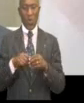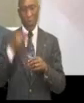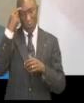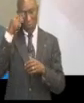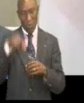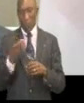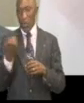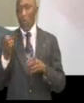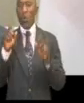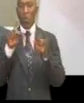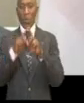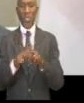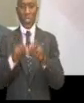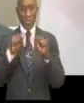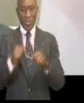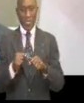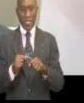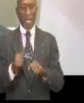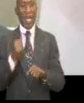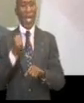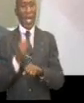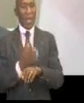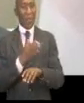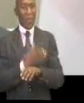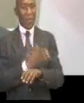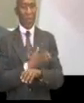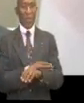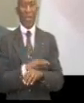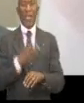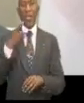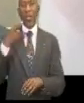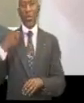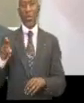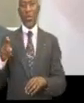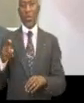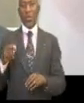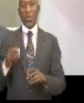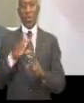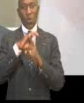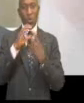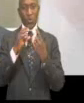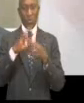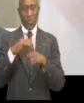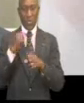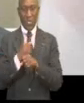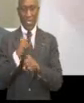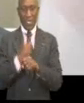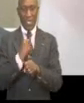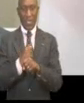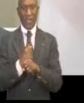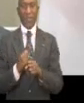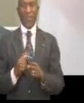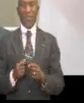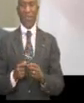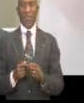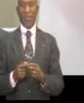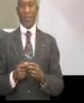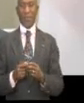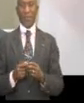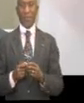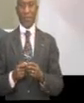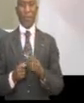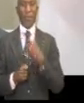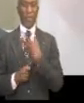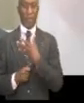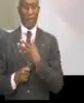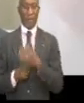des entités territoriales. C'est une matière qui concerne la population, ça concerne la famille, ça concerne les